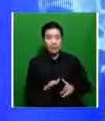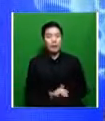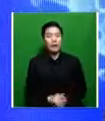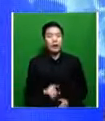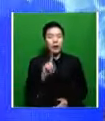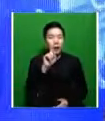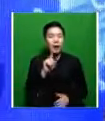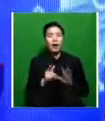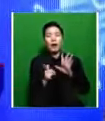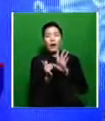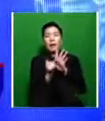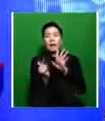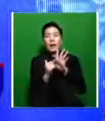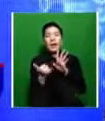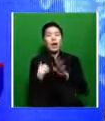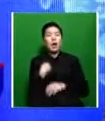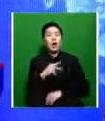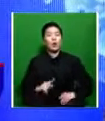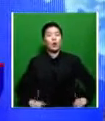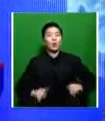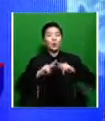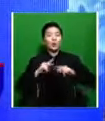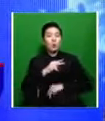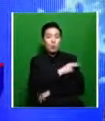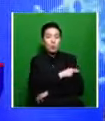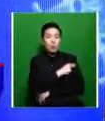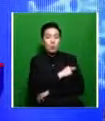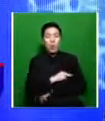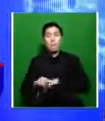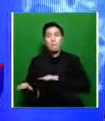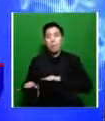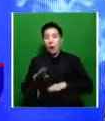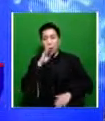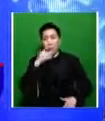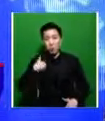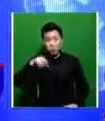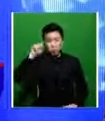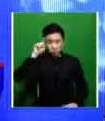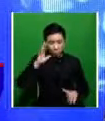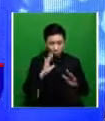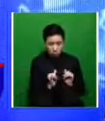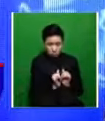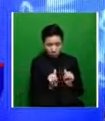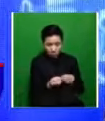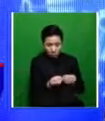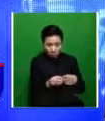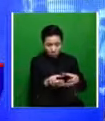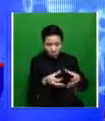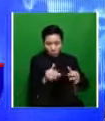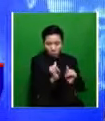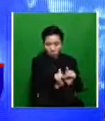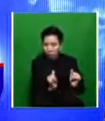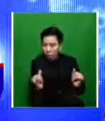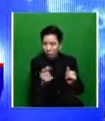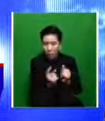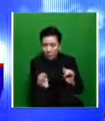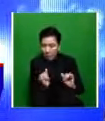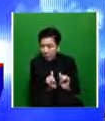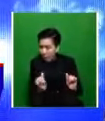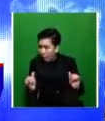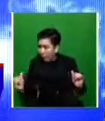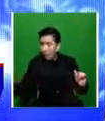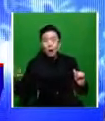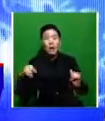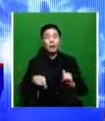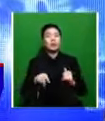ยาต่างๆทางกระทรวงสาธารณสุขก็เตรียมพร้อมนะครับท่านในกรณีว่าเกิดเหตุการณ์ว่ามีผู้ที่ติดเชื้อมากขึ้นนะครับ